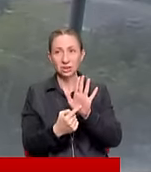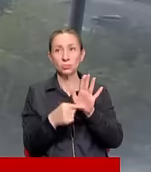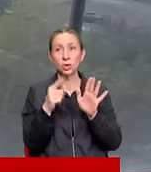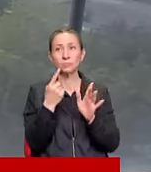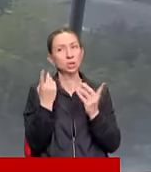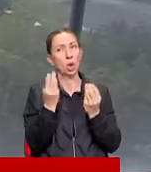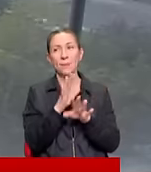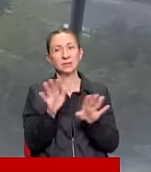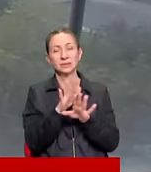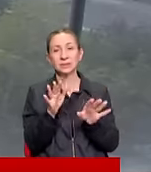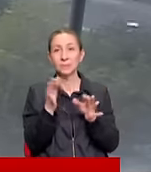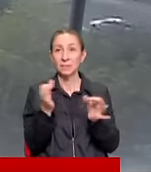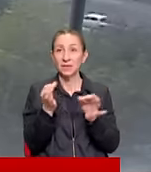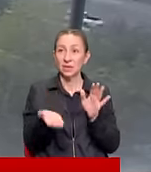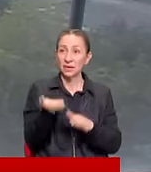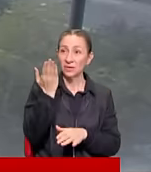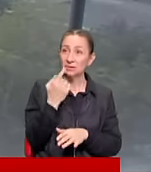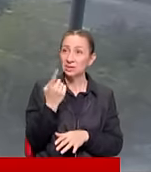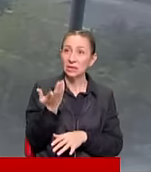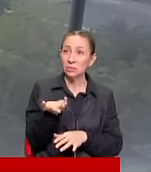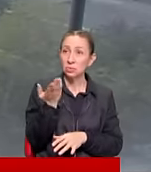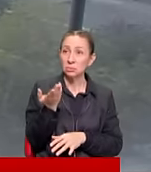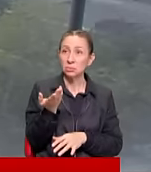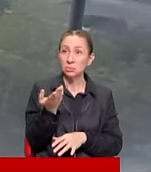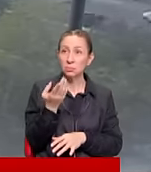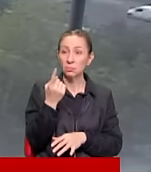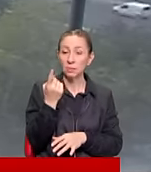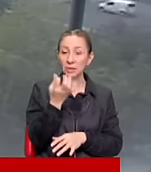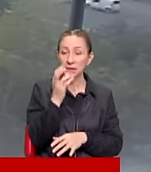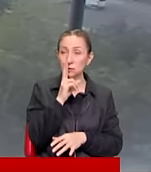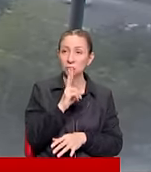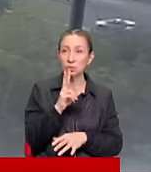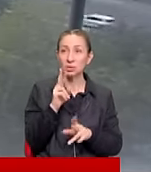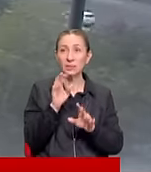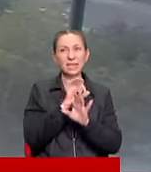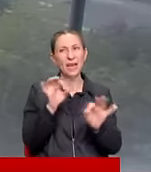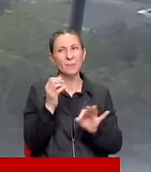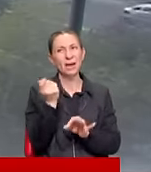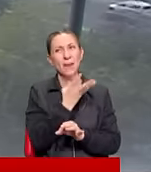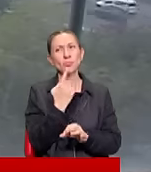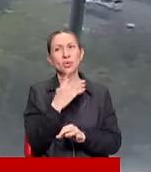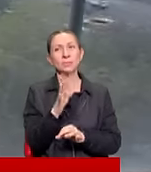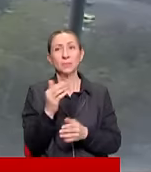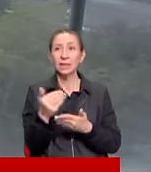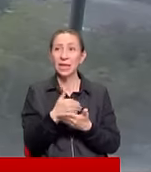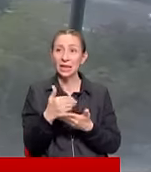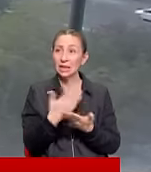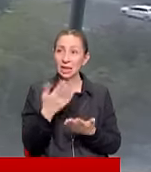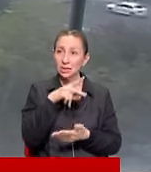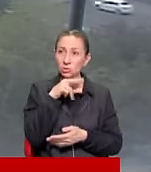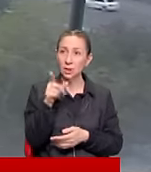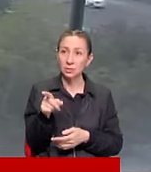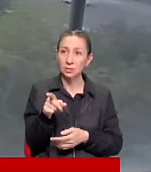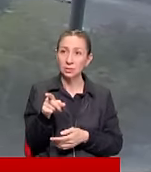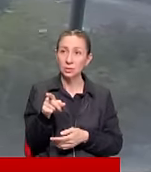Böyle bir şey olamaz. Milyarın üzerinde derken ne kadar üzerinde? Ya 1 milyar 200 civarında ama tam rakam söylemeyeceğim. Geliri ne peki Keçiören